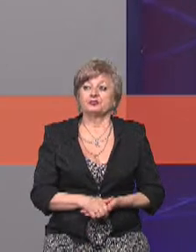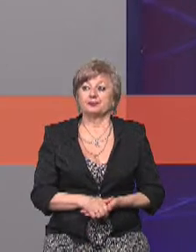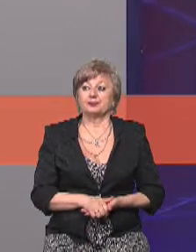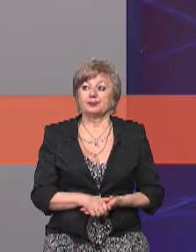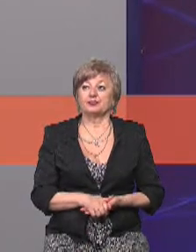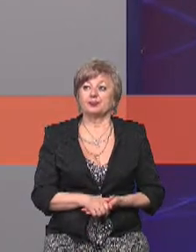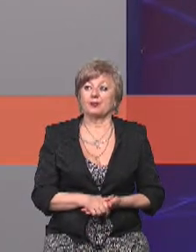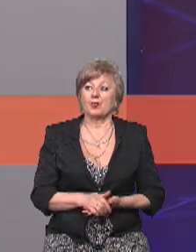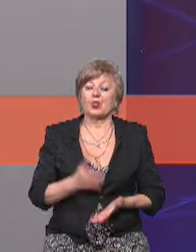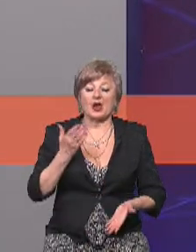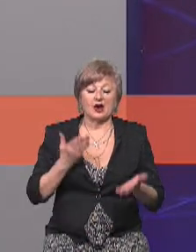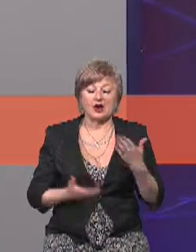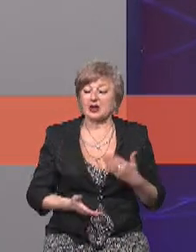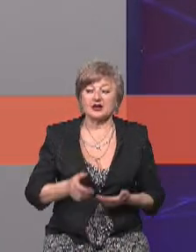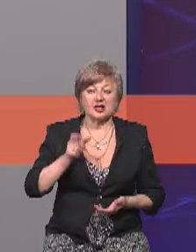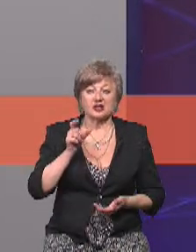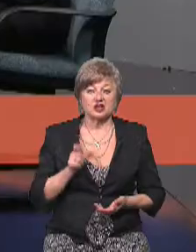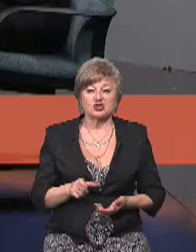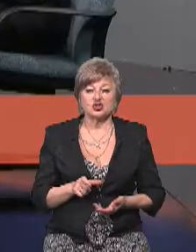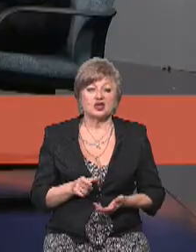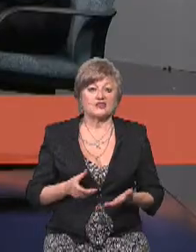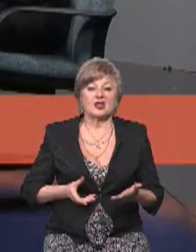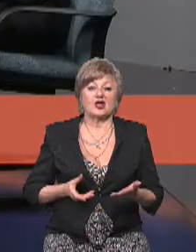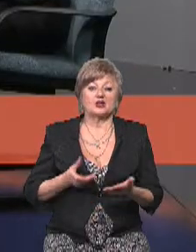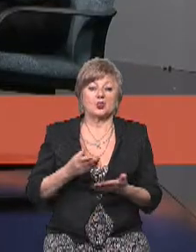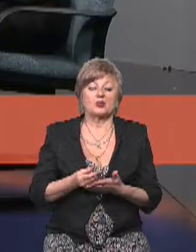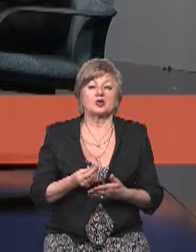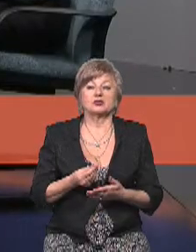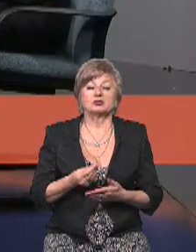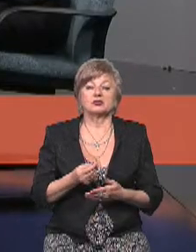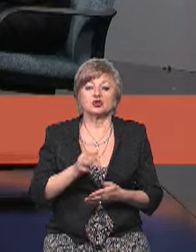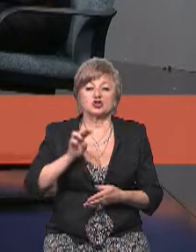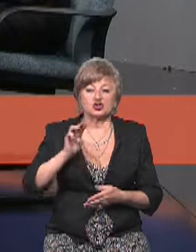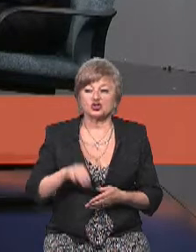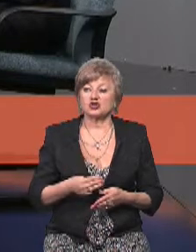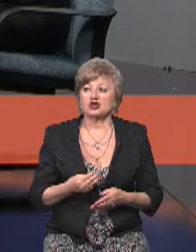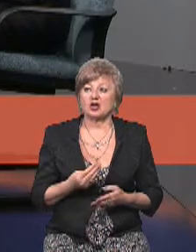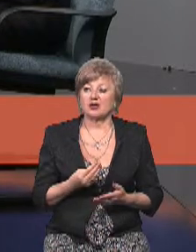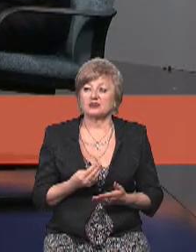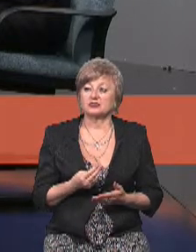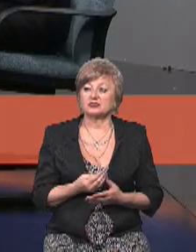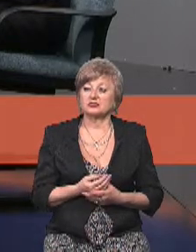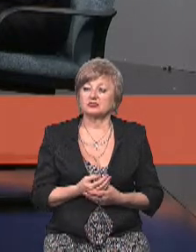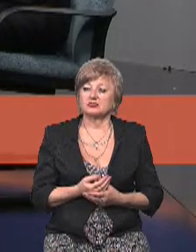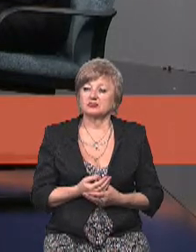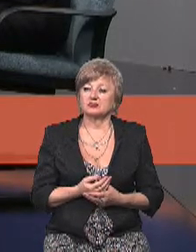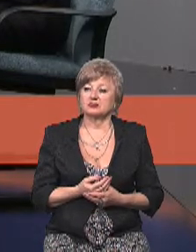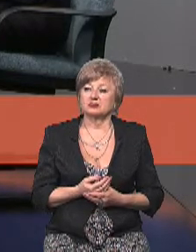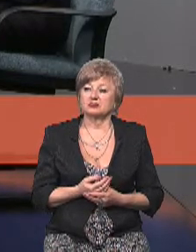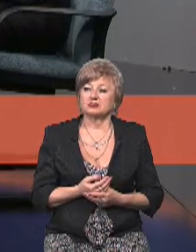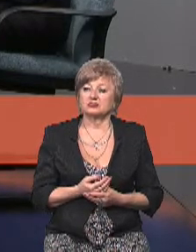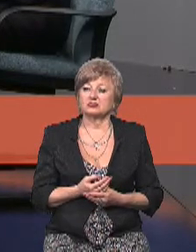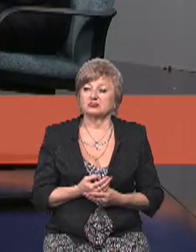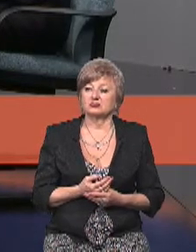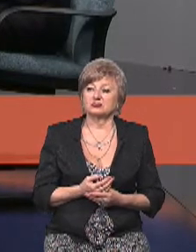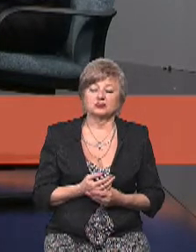А чи почали вже накладати штрафи за перевищення терміну ввезення авто на іноземній реєстрації? Ні,